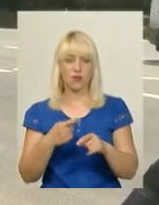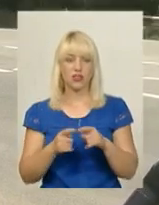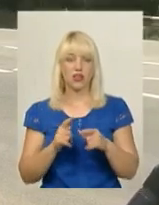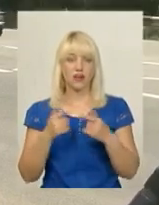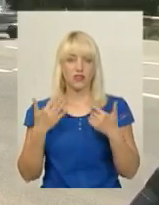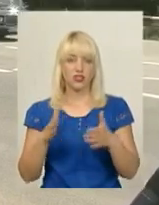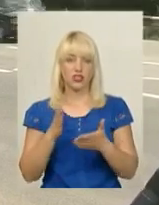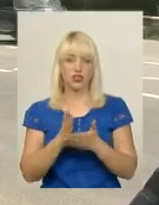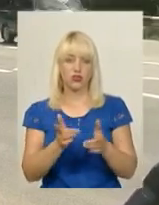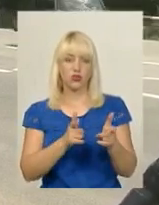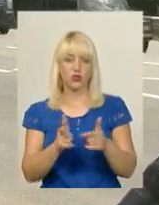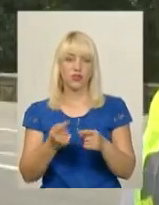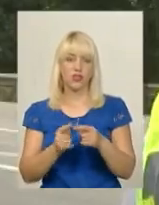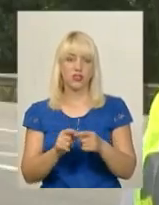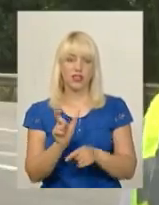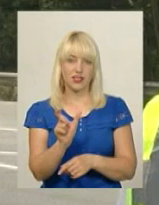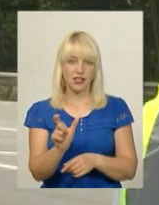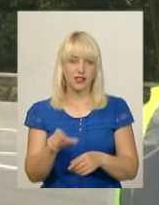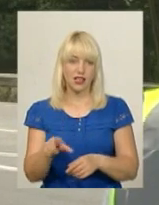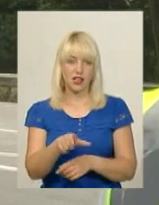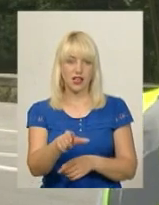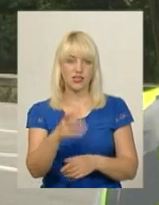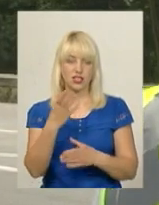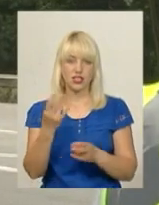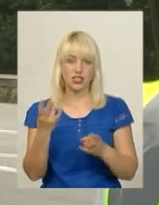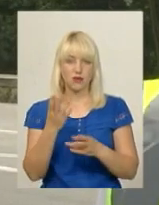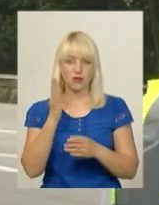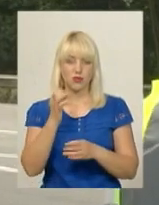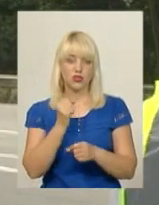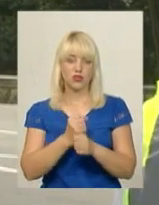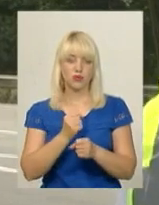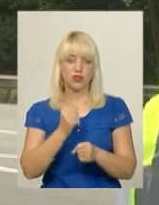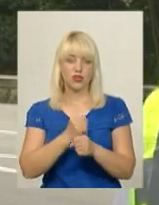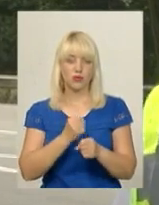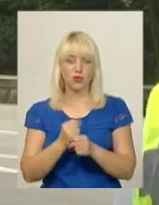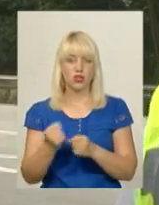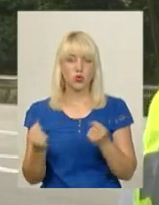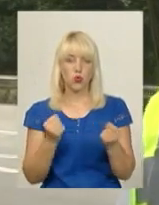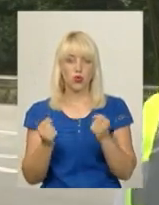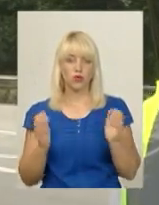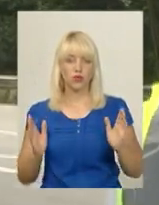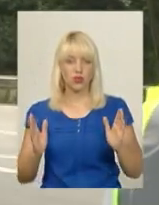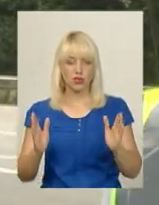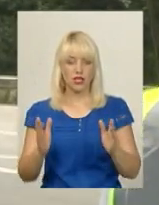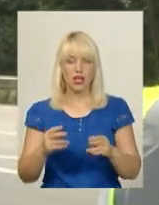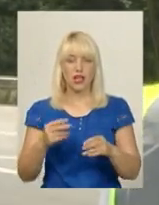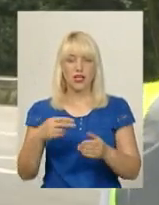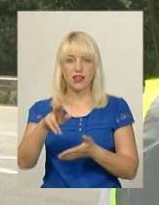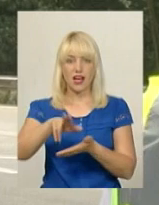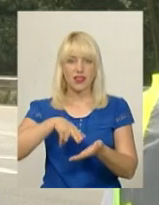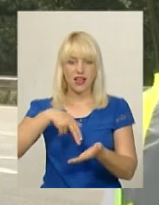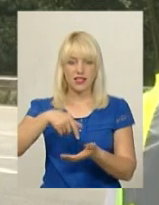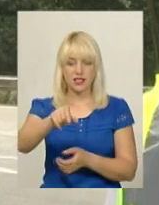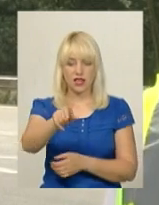є готово на даній ділянці. Ще предстоїть зробити роботи з укріпленням узбіччя, з нанесення дорожньої розмітки